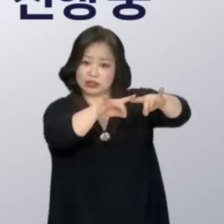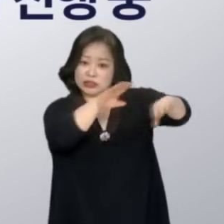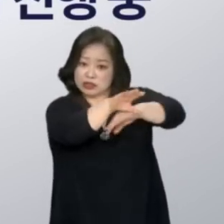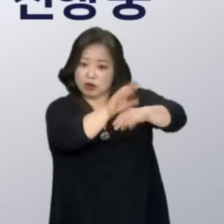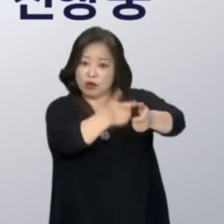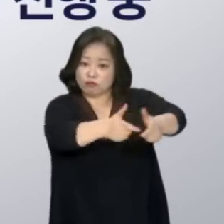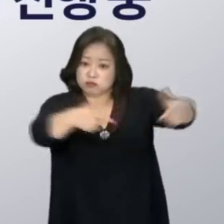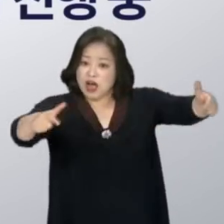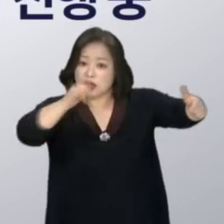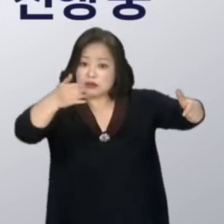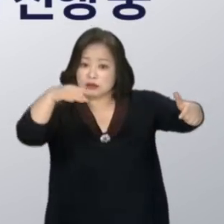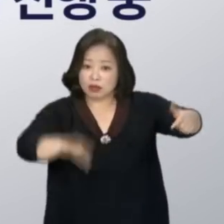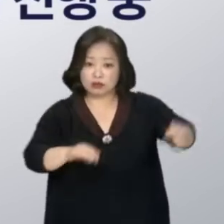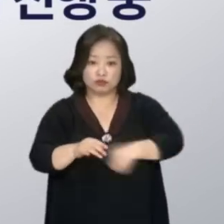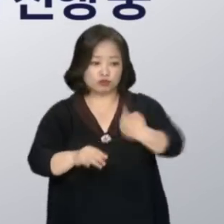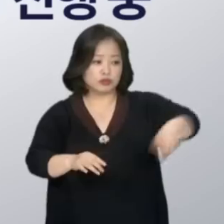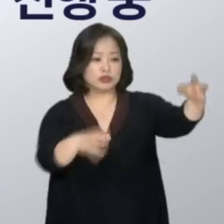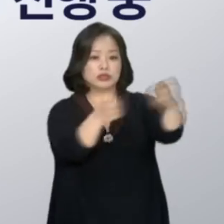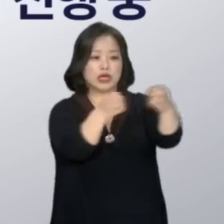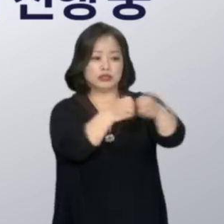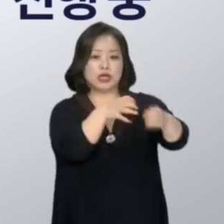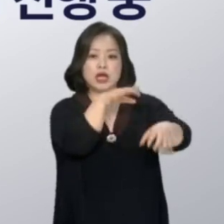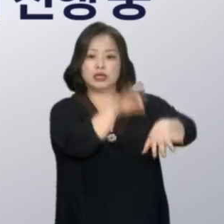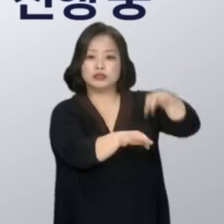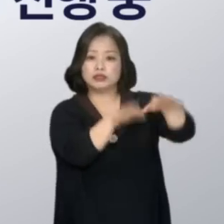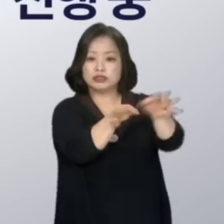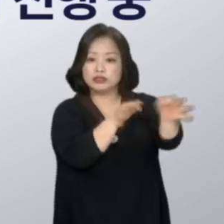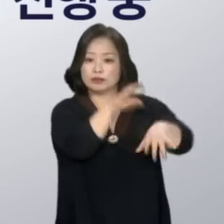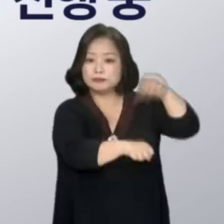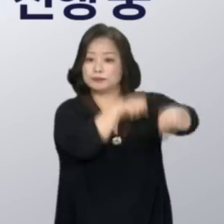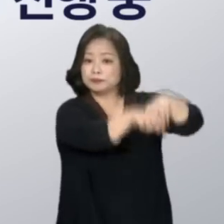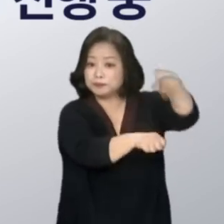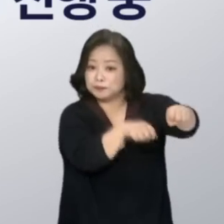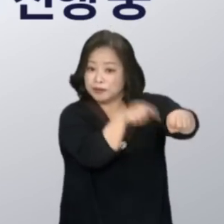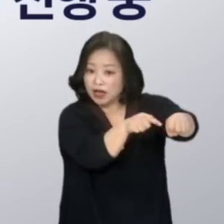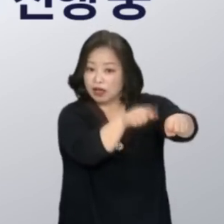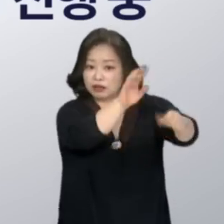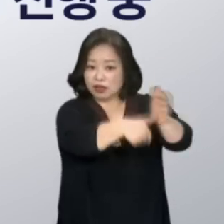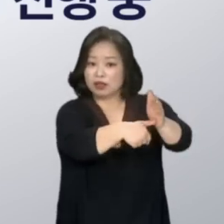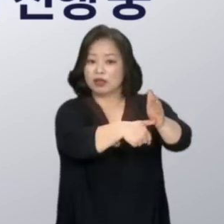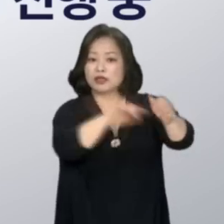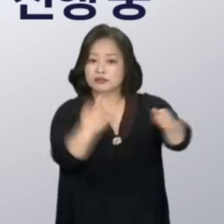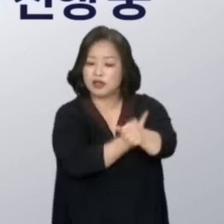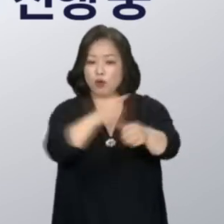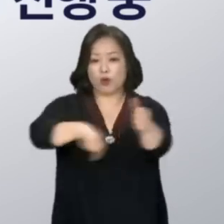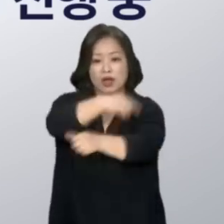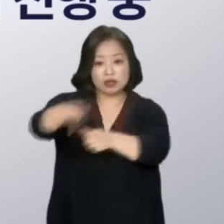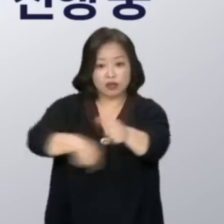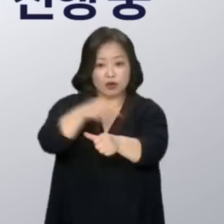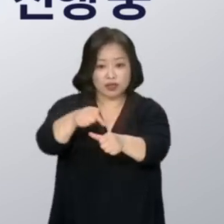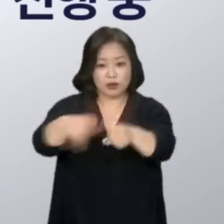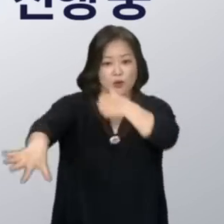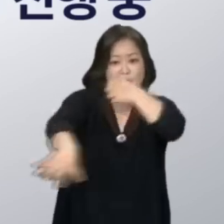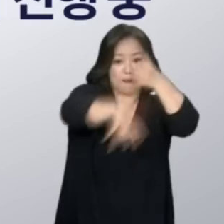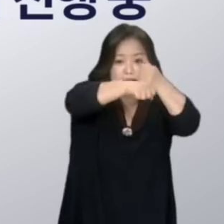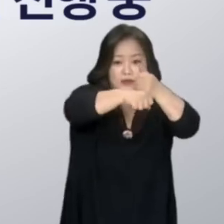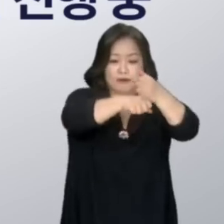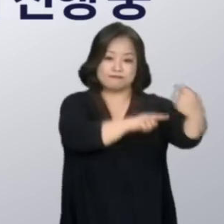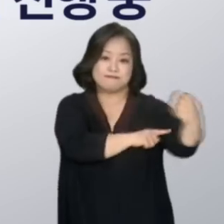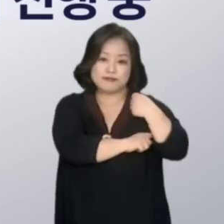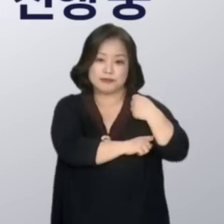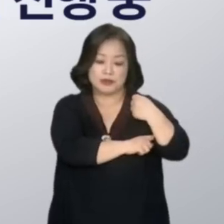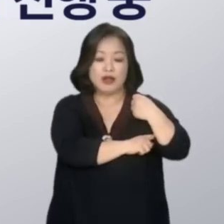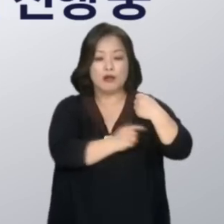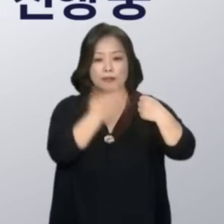가운데 중국이 자석 공급망을 장악해 성장이 예상되는 환경 분야에서 패권을 확립하려는 것으로